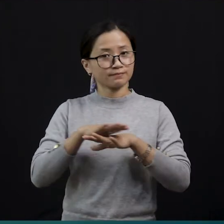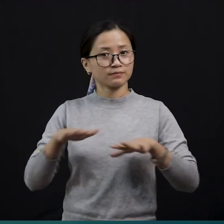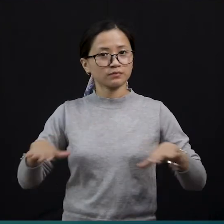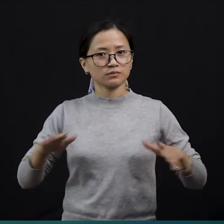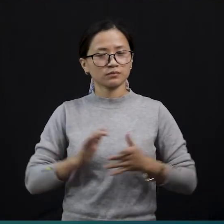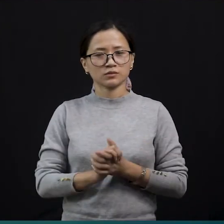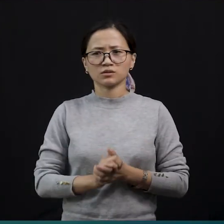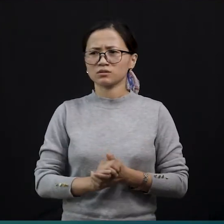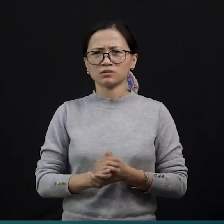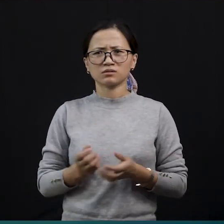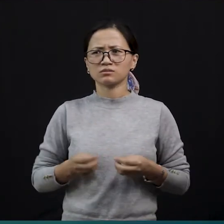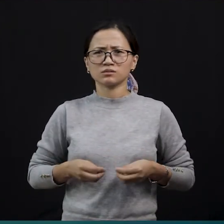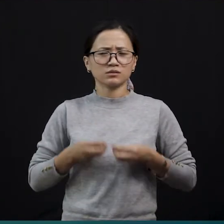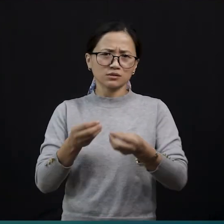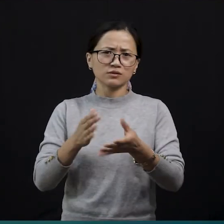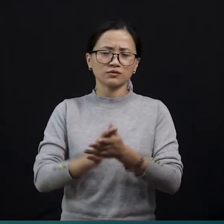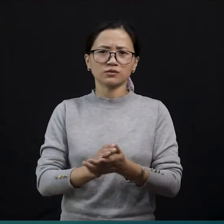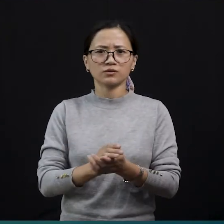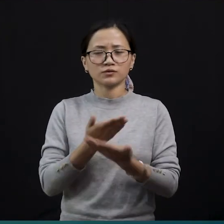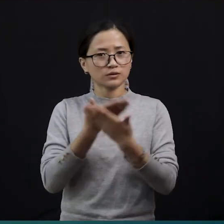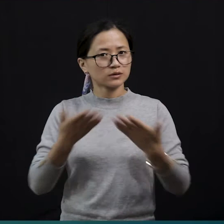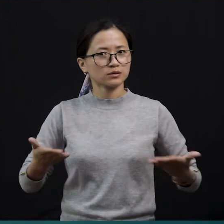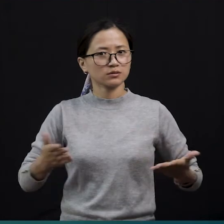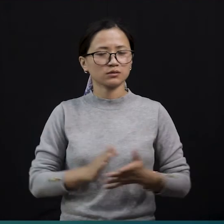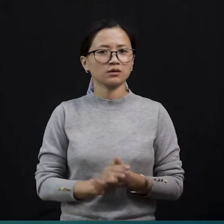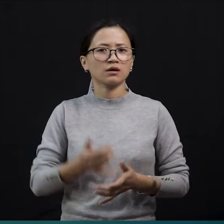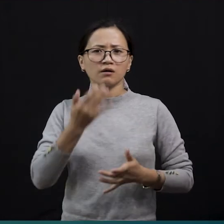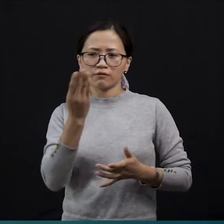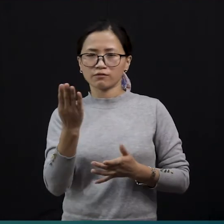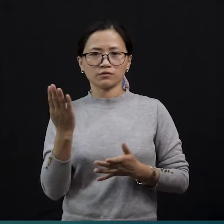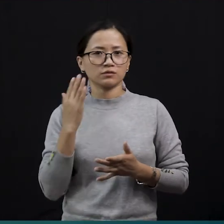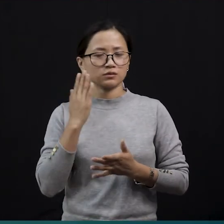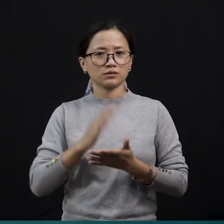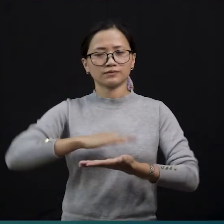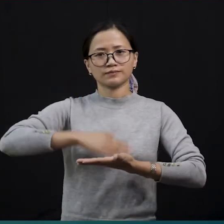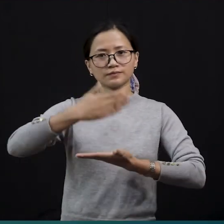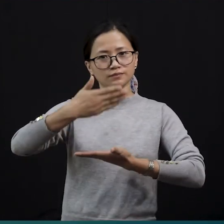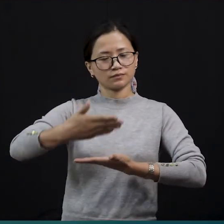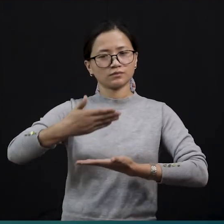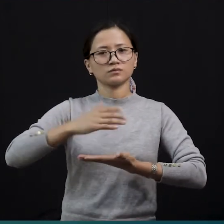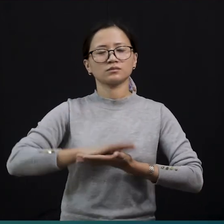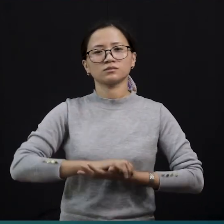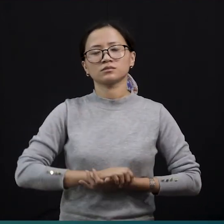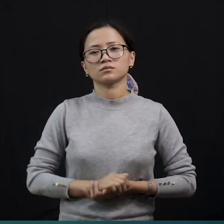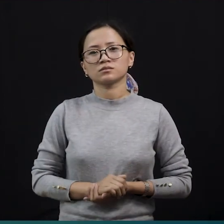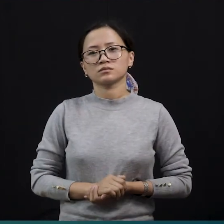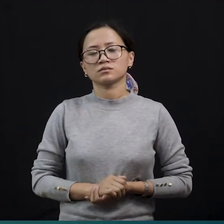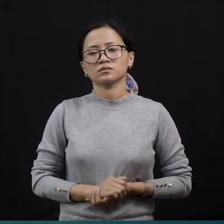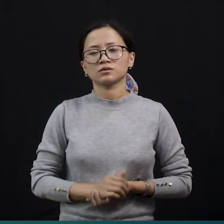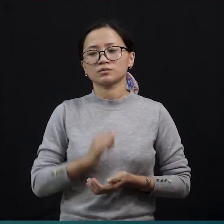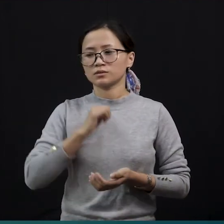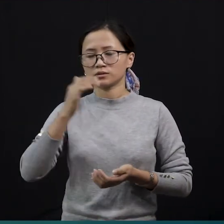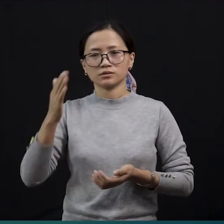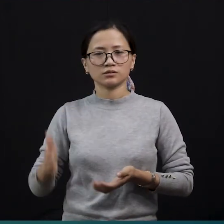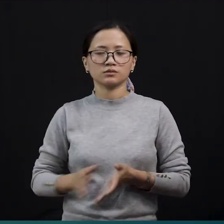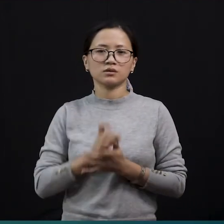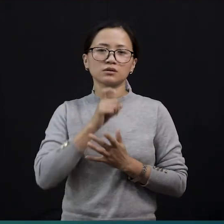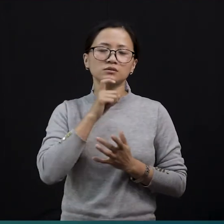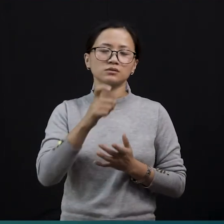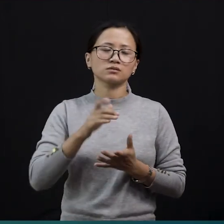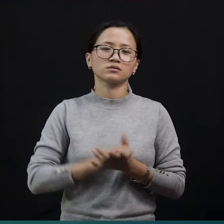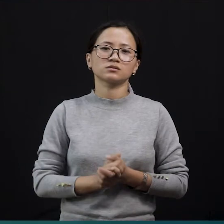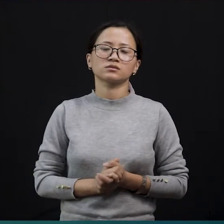लोग अफोर्ड नहीं कर पाते हैं सारे फैसिलिटीज़, फ़ोन हो या लैपटॉप्स हो ना, तो मेरे तरफ से यही रिक्वेस्ट है